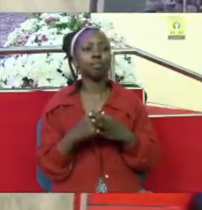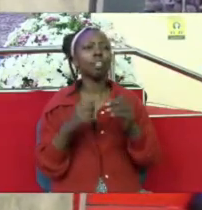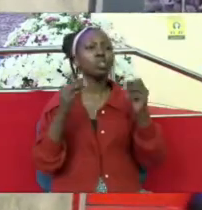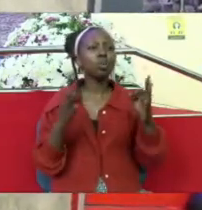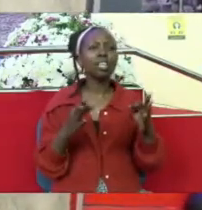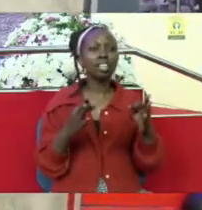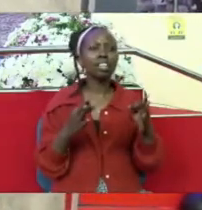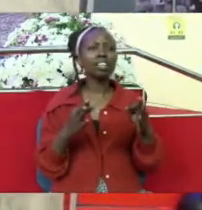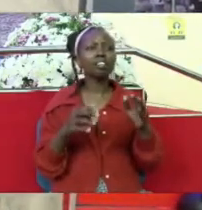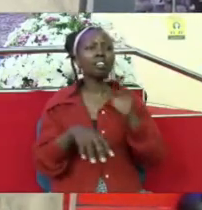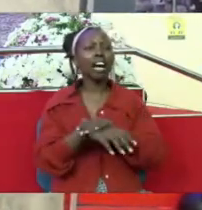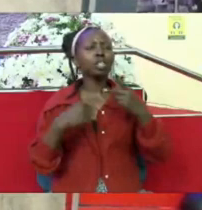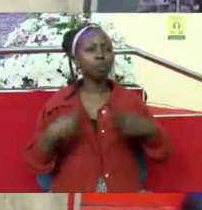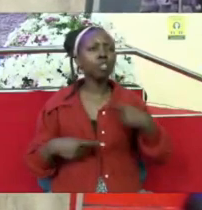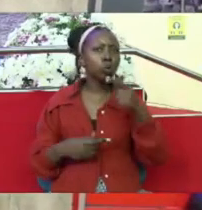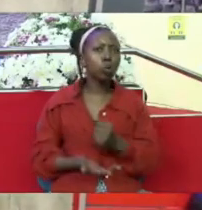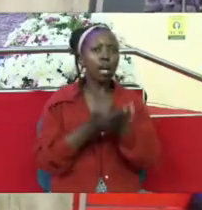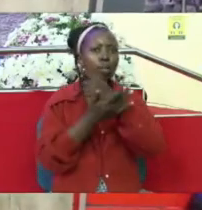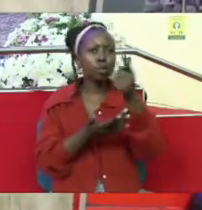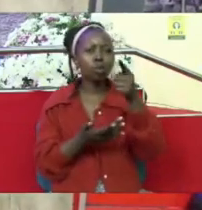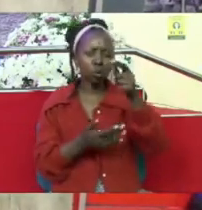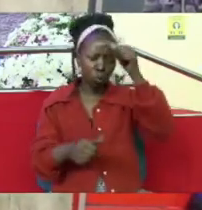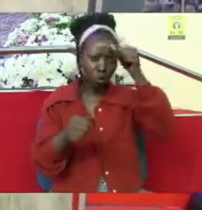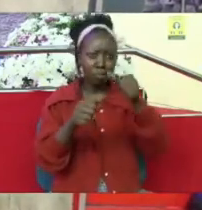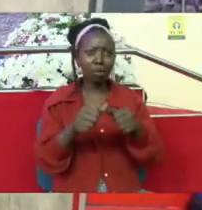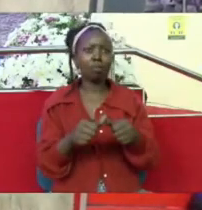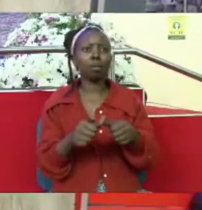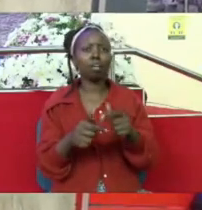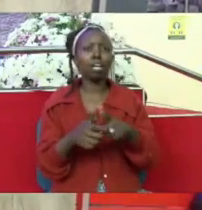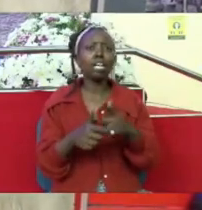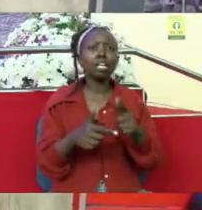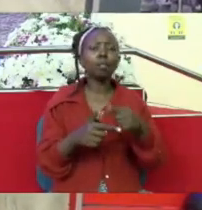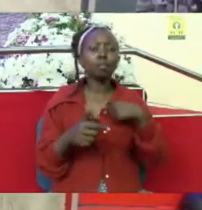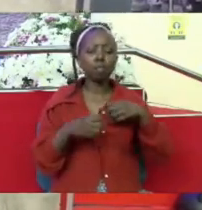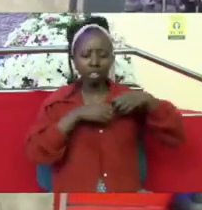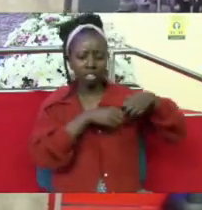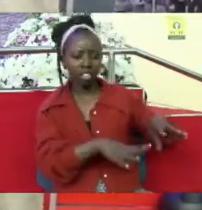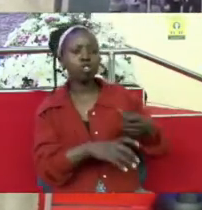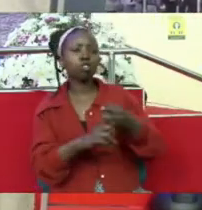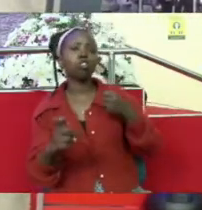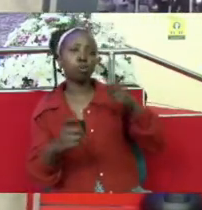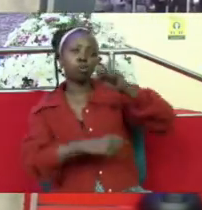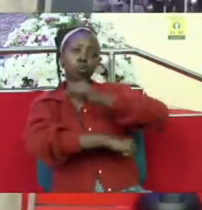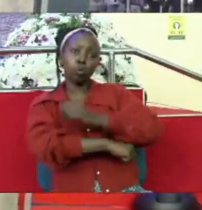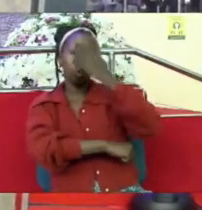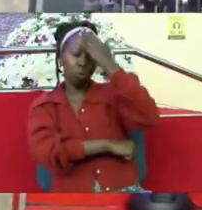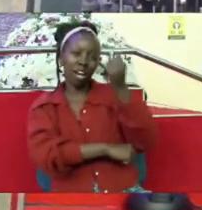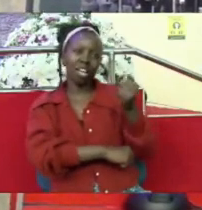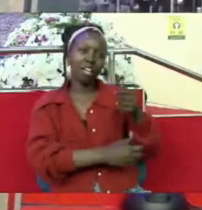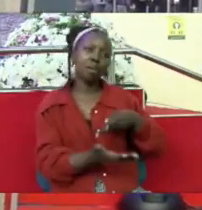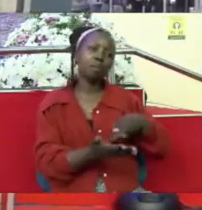you remember them. Wakumbuke watu kama hao. Then I was kicked out of school because of school fees. Na nikafukuzwa shuleni kwa sababu ya karo.